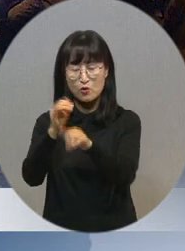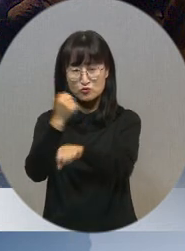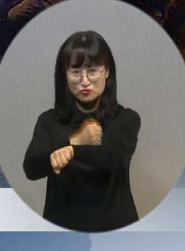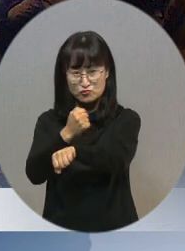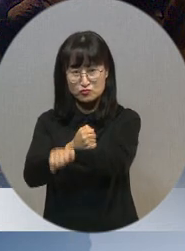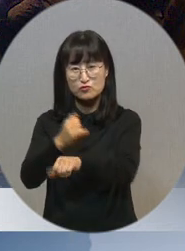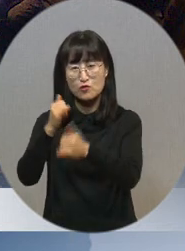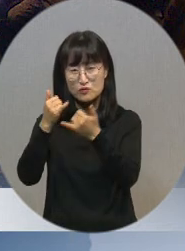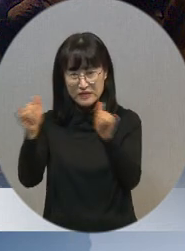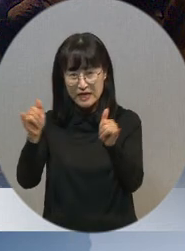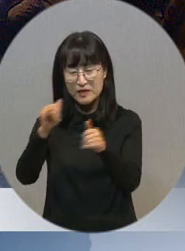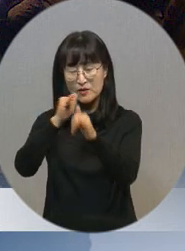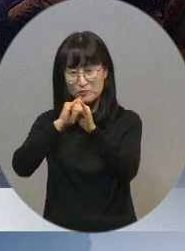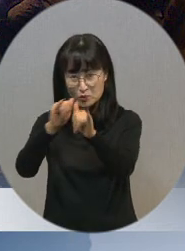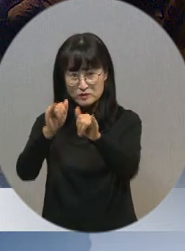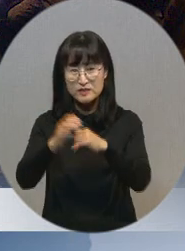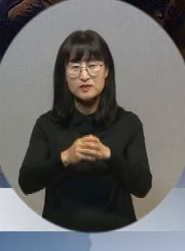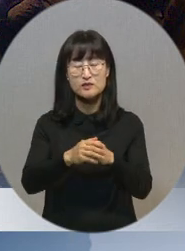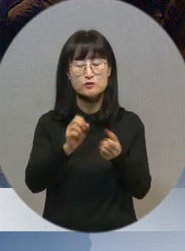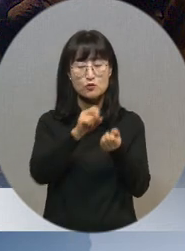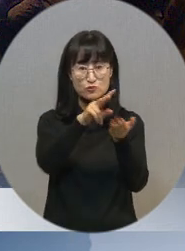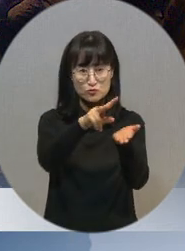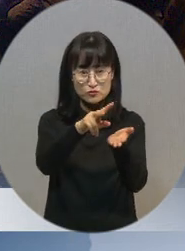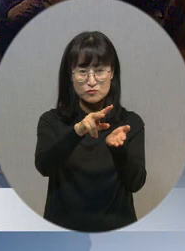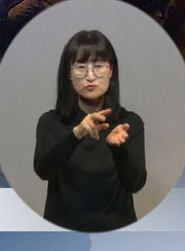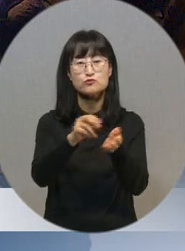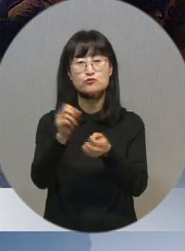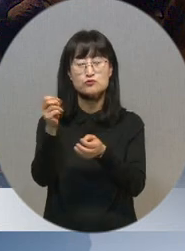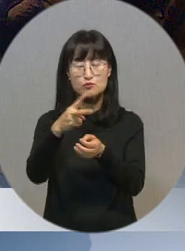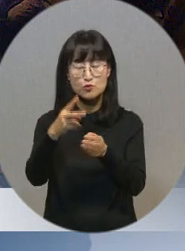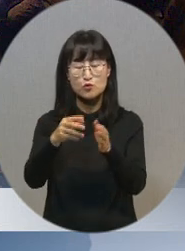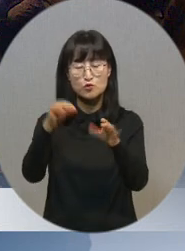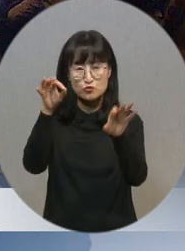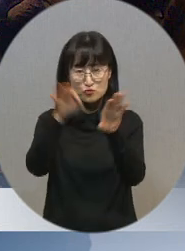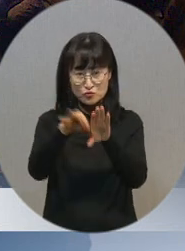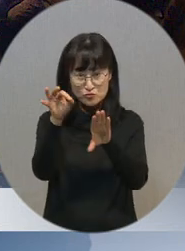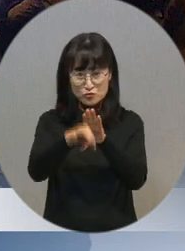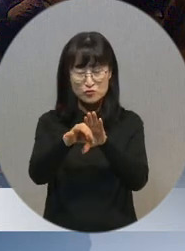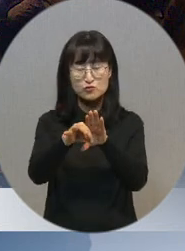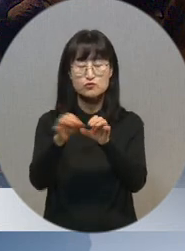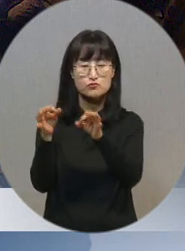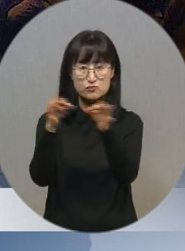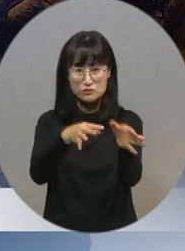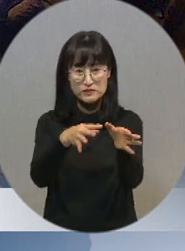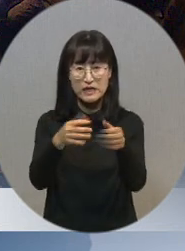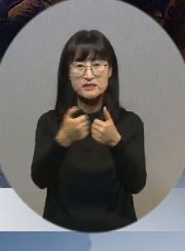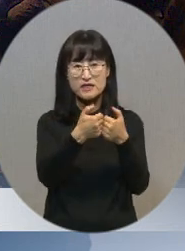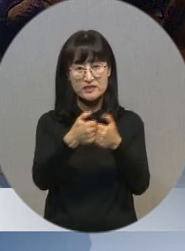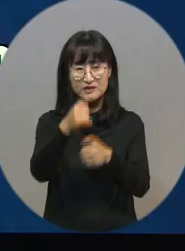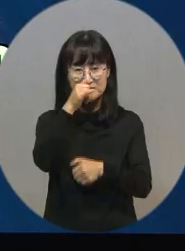더불어 현장에서 수출 투자 상담회도 이어졌습니다. 정유정 기자입니다.